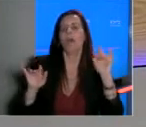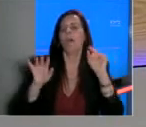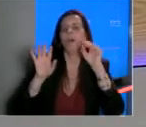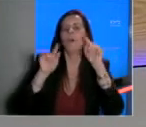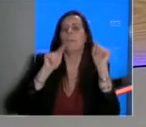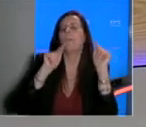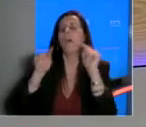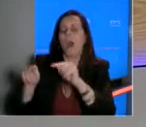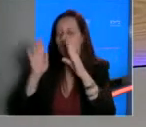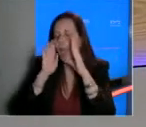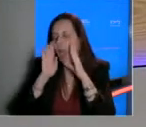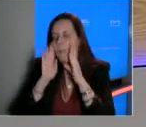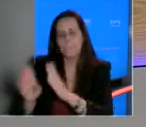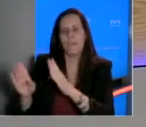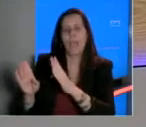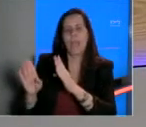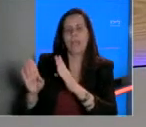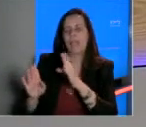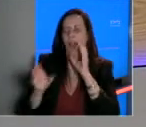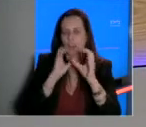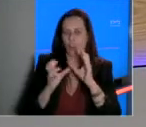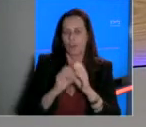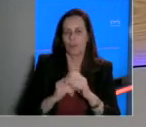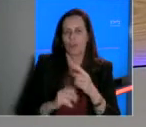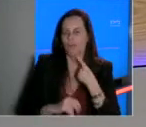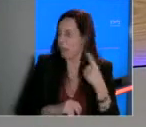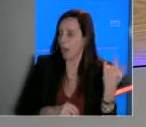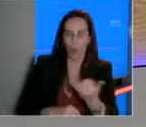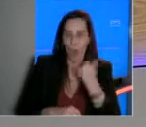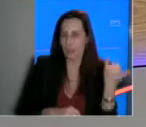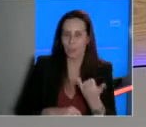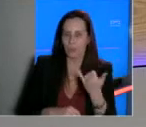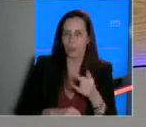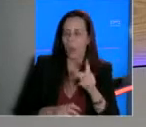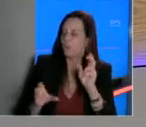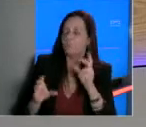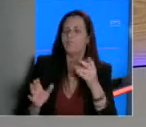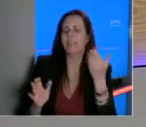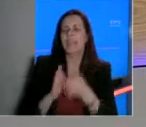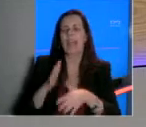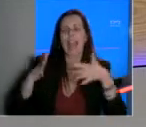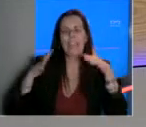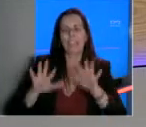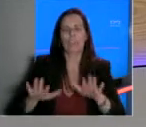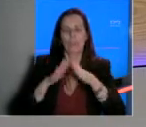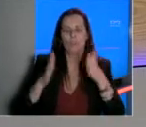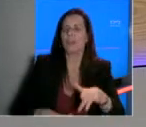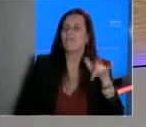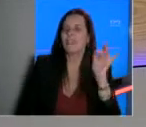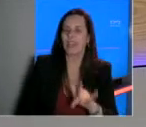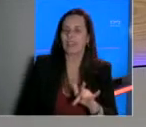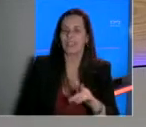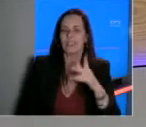לרגלי הספינים והשקרים שחלק ניכר מהתקשורת פמפמה לנו כל היום. הוא נכנע לגזענות ממוסדת נגד